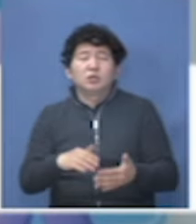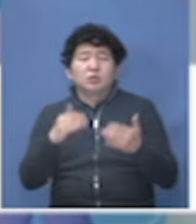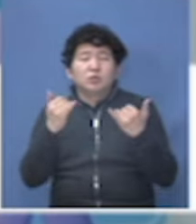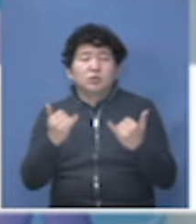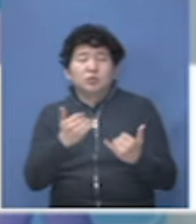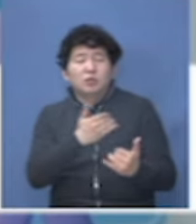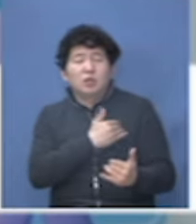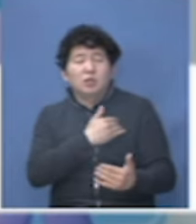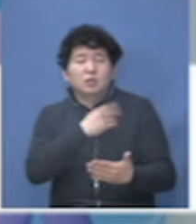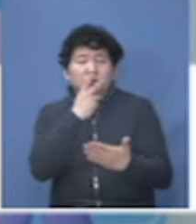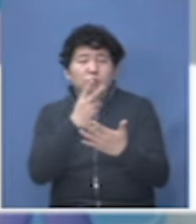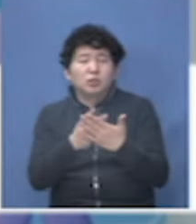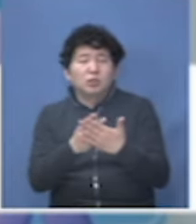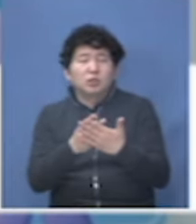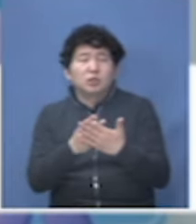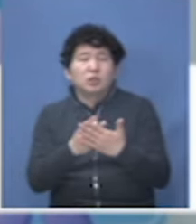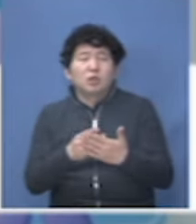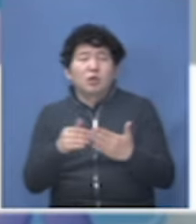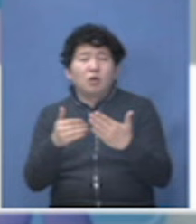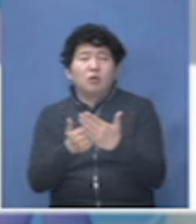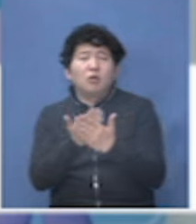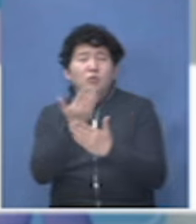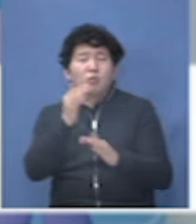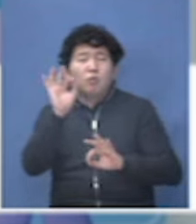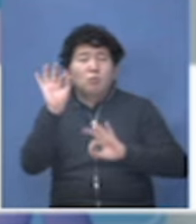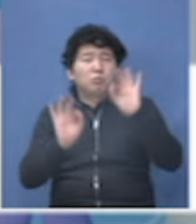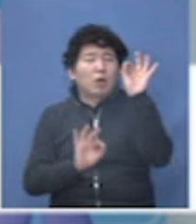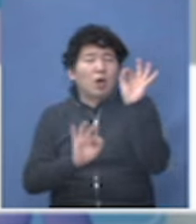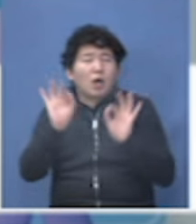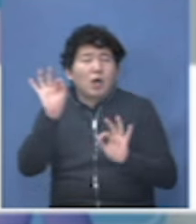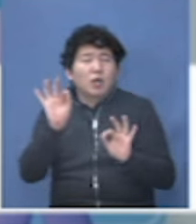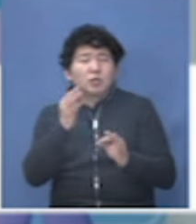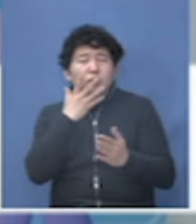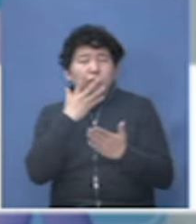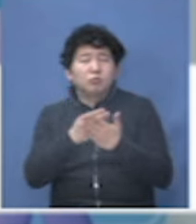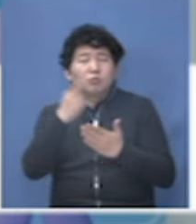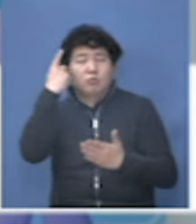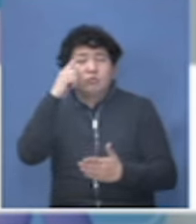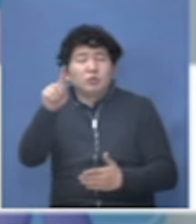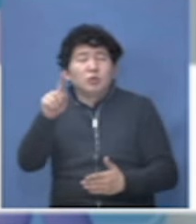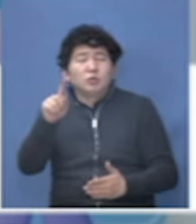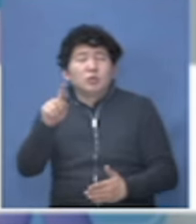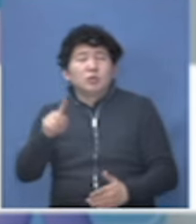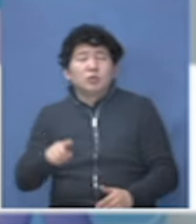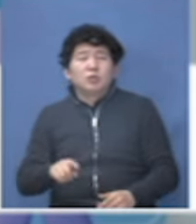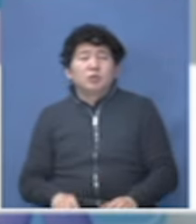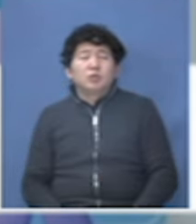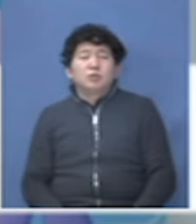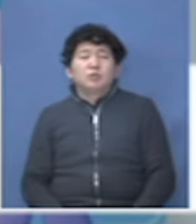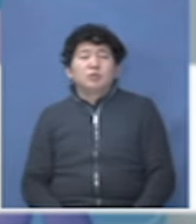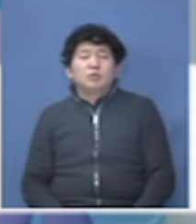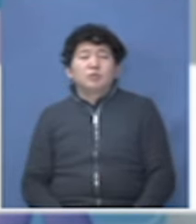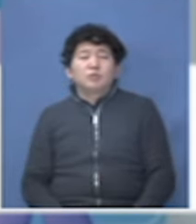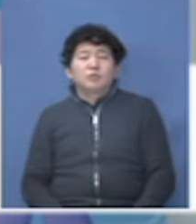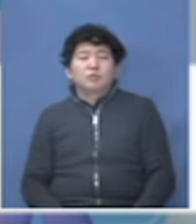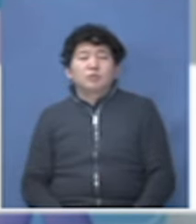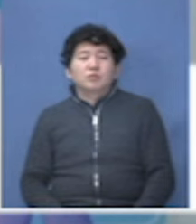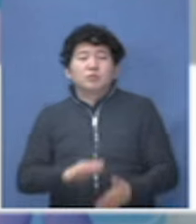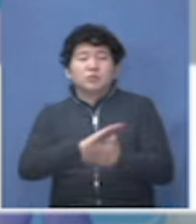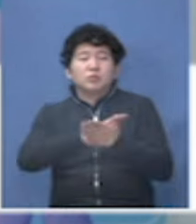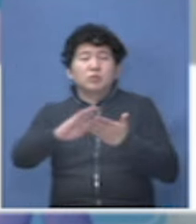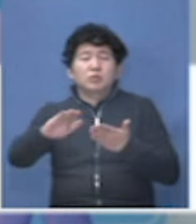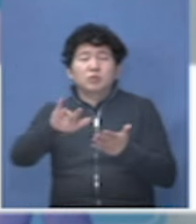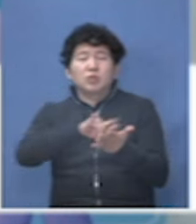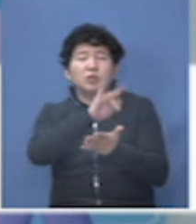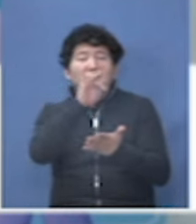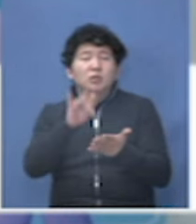Біз Өскемен қаласынан шығатын тұрмыстық қатты қалдықтарды оңтайландыру және кәдеге жарату бойынша арнайы жоба ұсынып отырмыз. Таза қала Өскемен